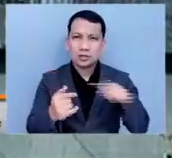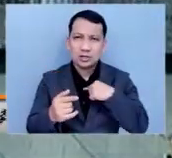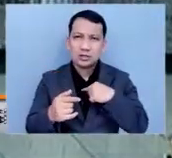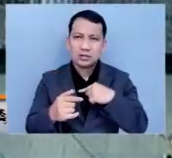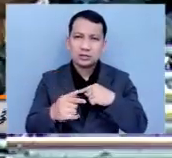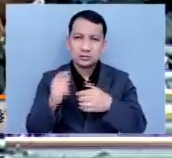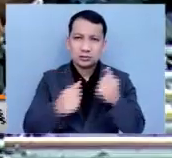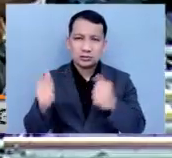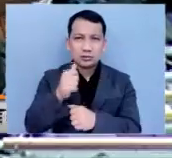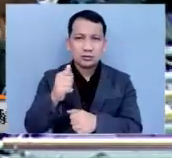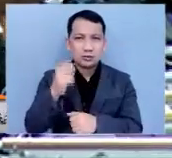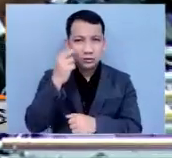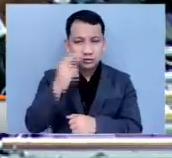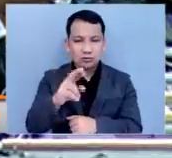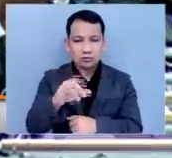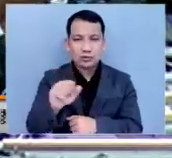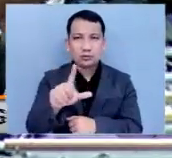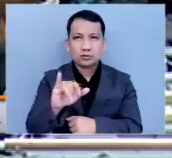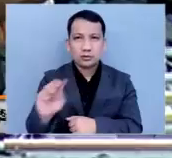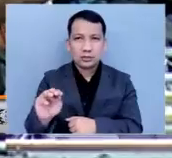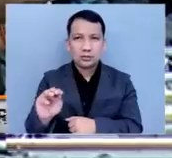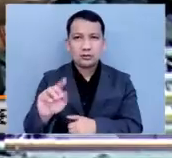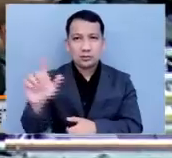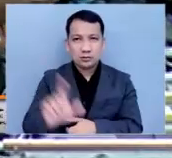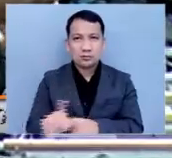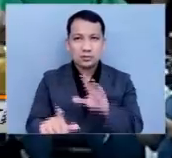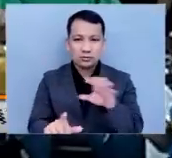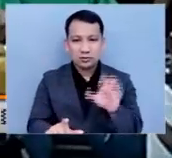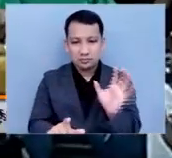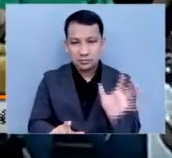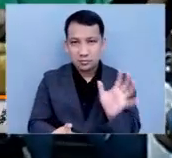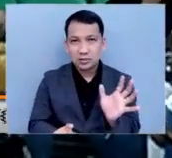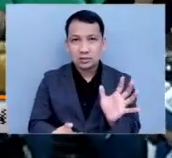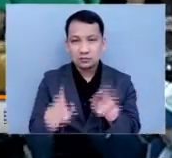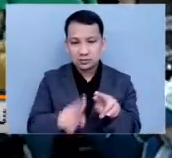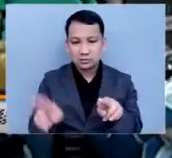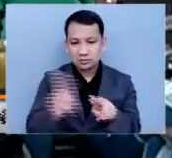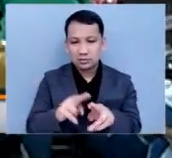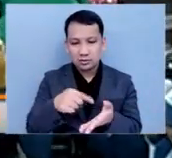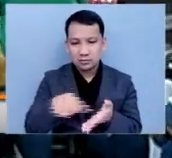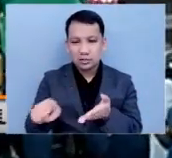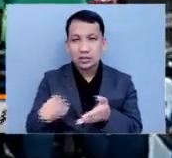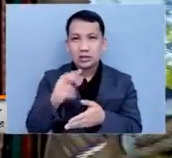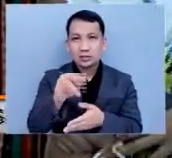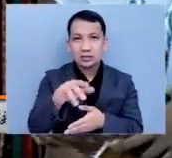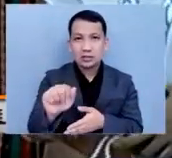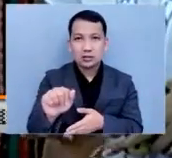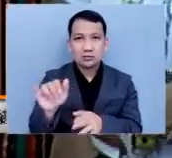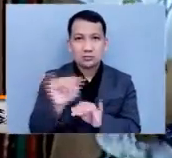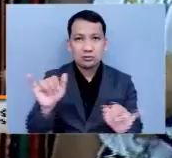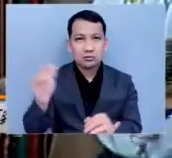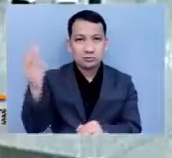Undersecretary Roberto Lim, masyado pa nga raw mababa ang 550 pesos terminal fee sa NAIA kung ikukumpara sa